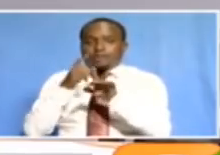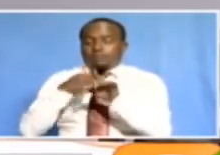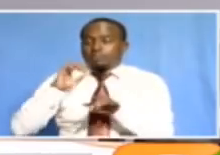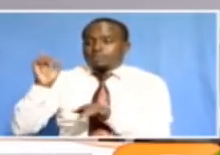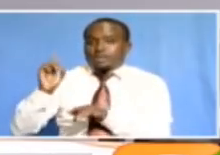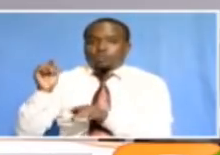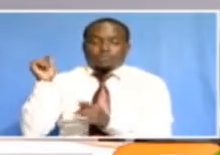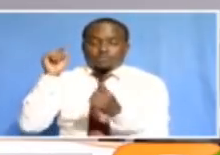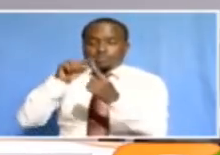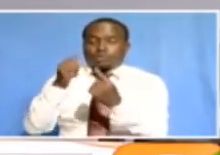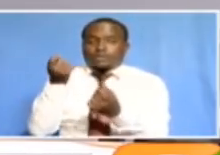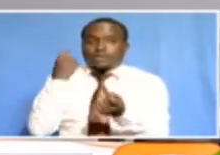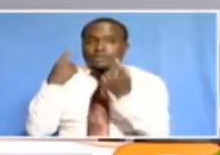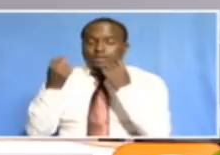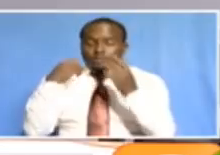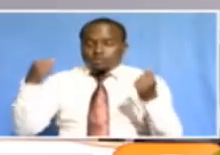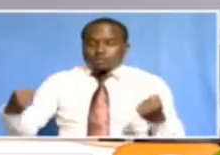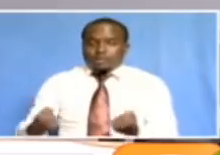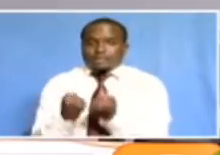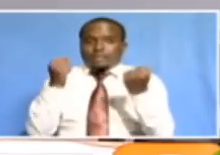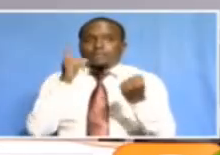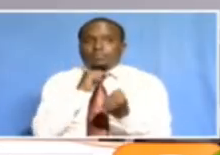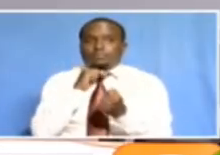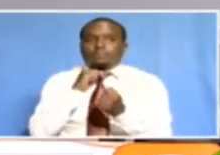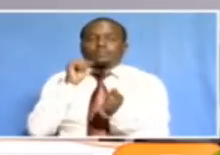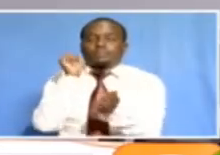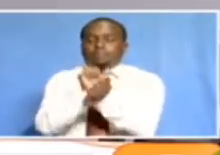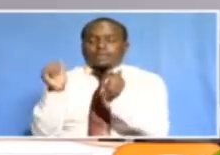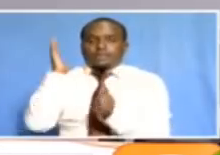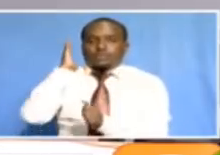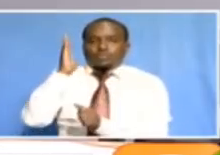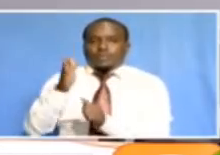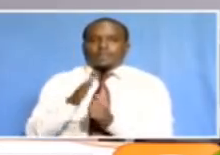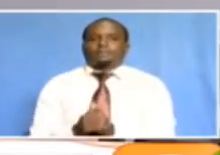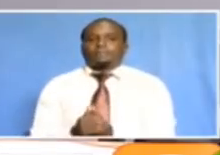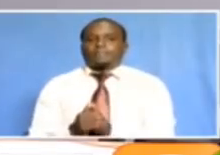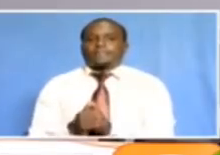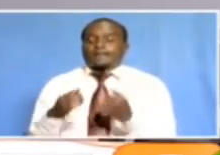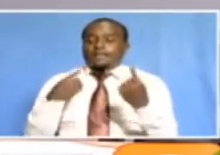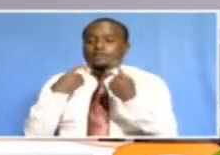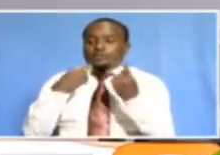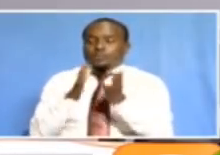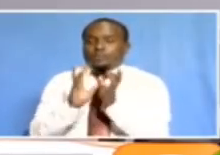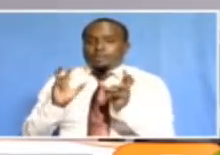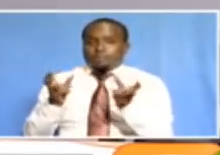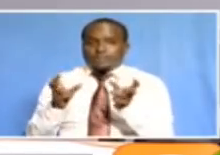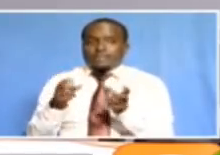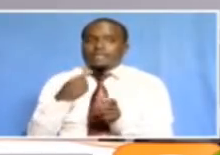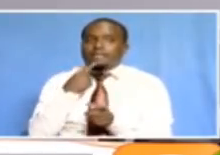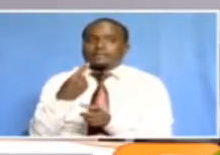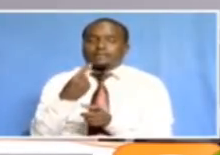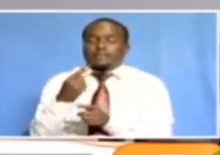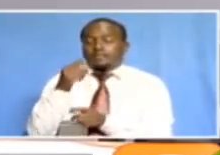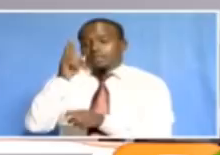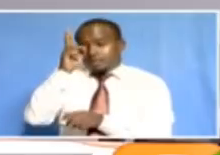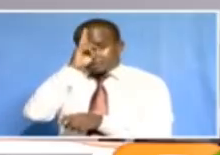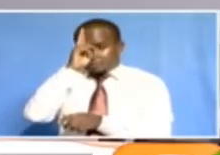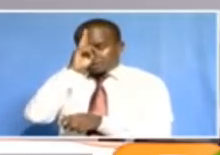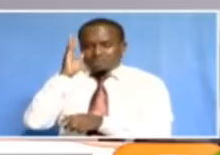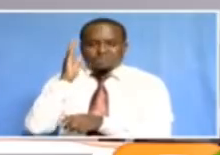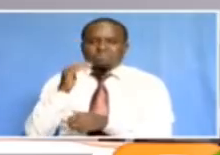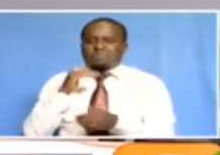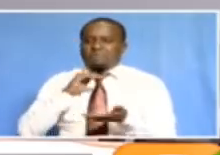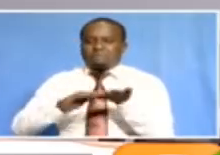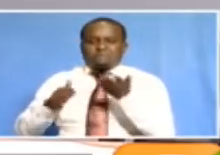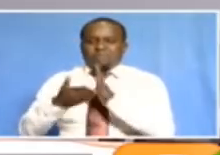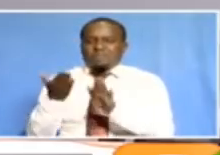Nairobi hadi Kericho na kuhusika katika ajali watachukuliwa hatua kali. Akizungumza na wanahabari, Boinet amesema kwamba idara ya polisi haitakuwa na huruma